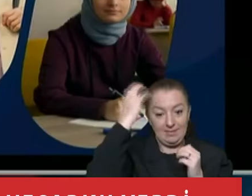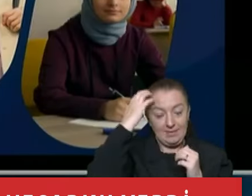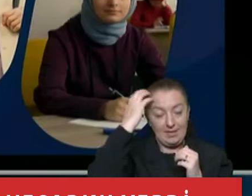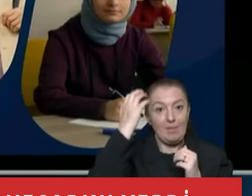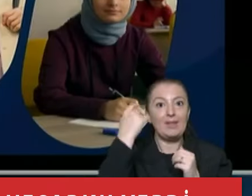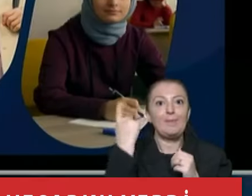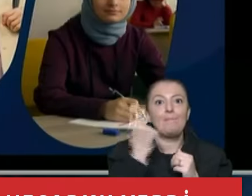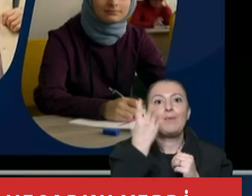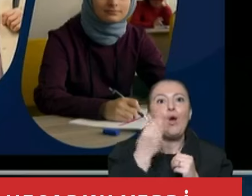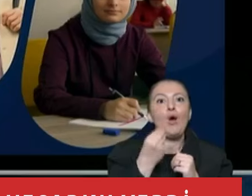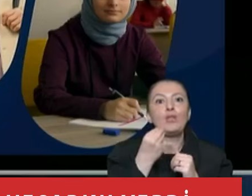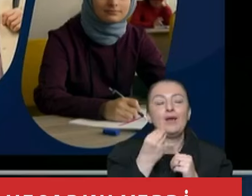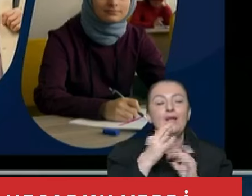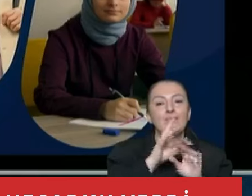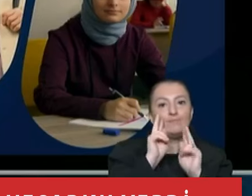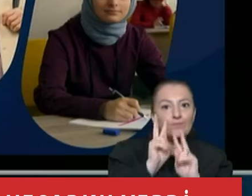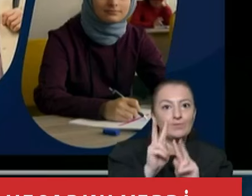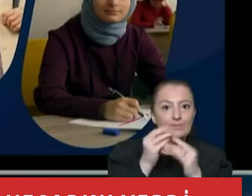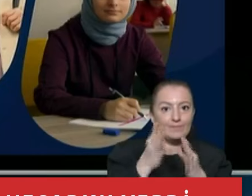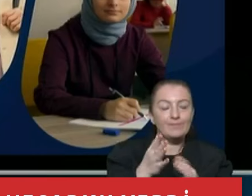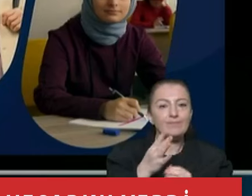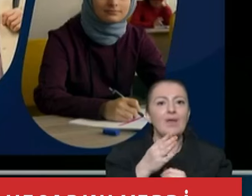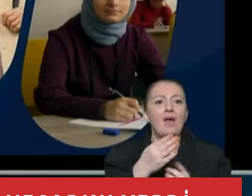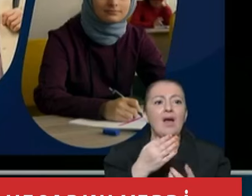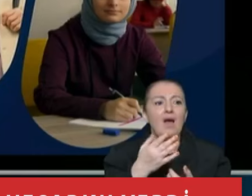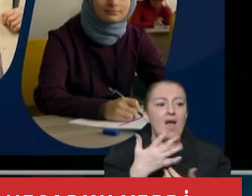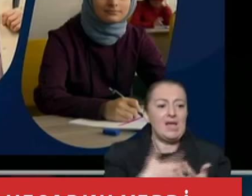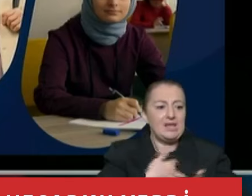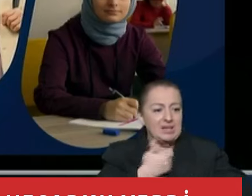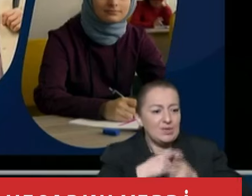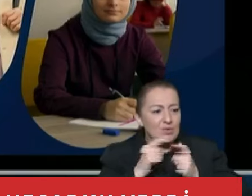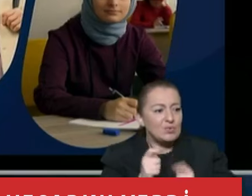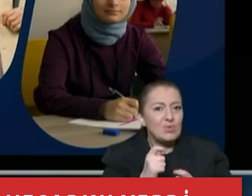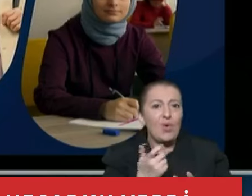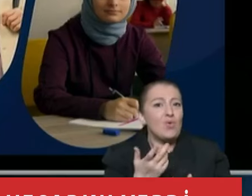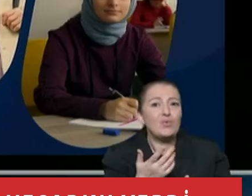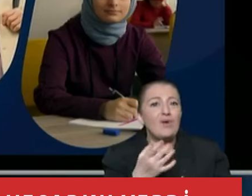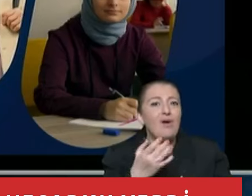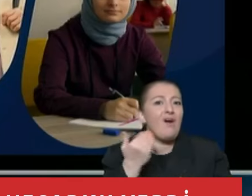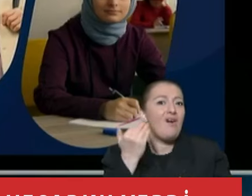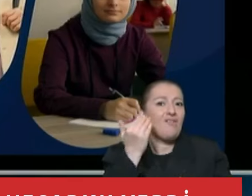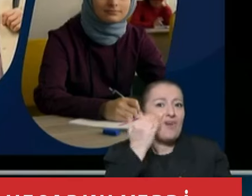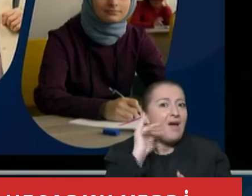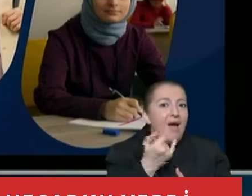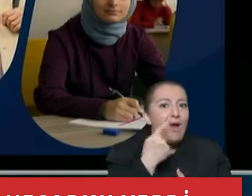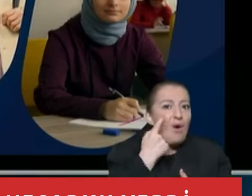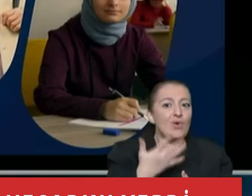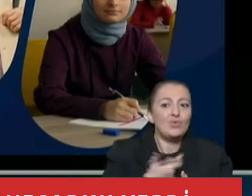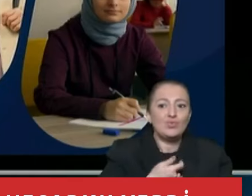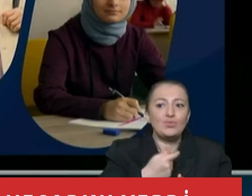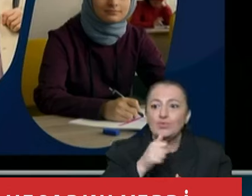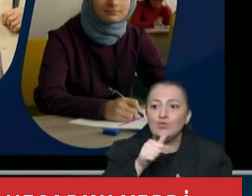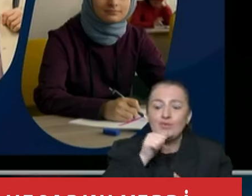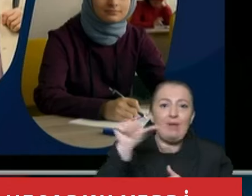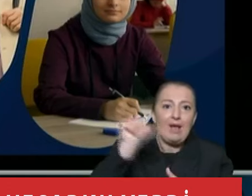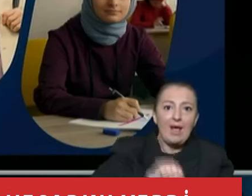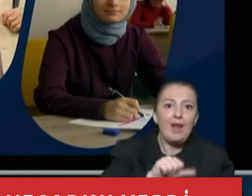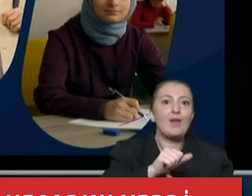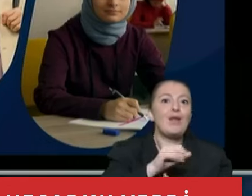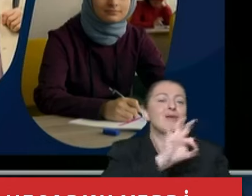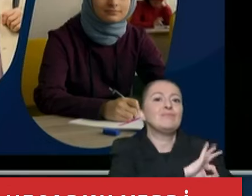görülmesini sağladık imkansızlıklar nedeniyle süt içmeyen okul öncesi eğitim alamayan çocukların